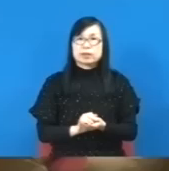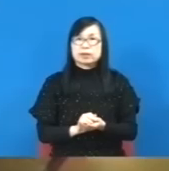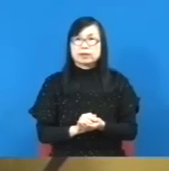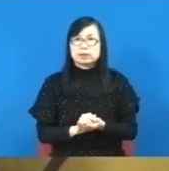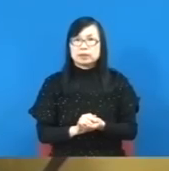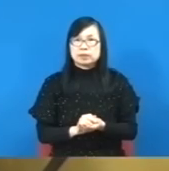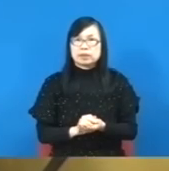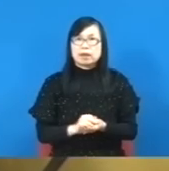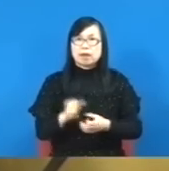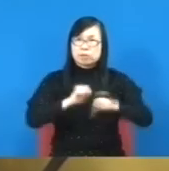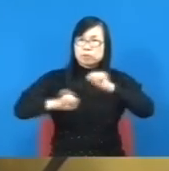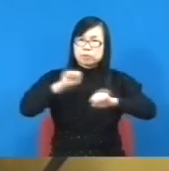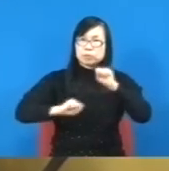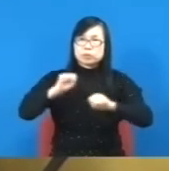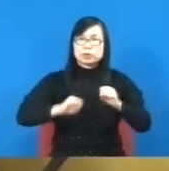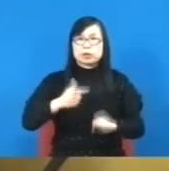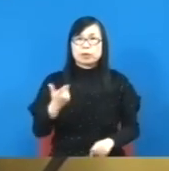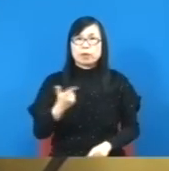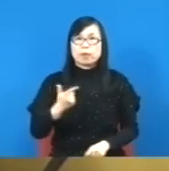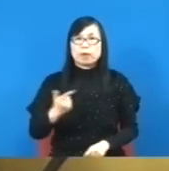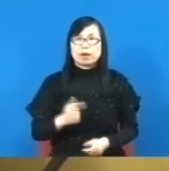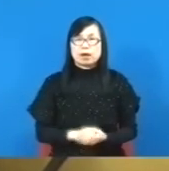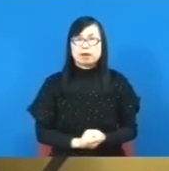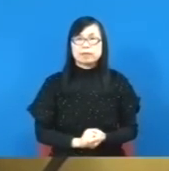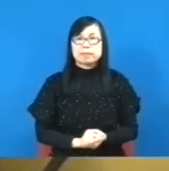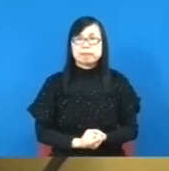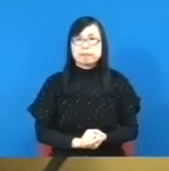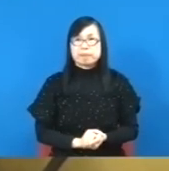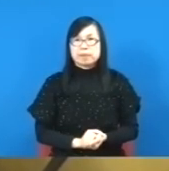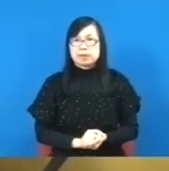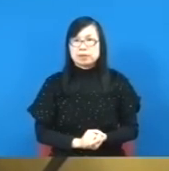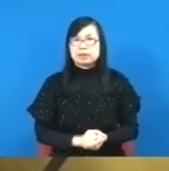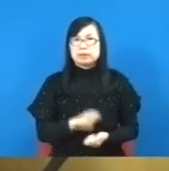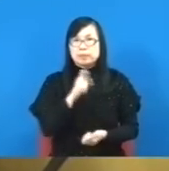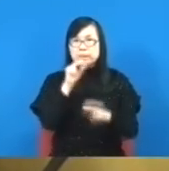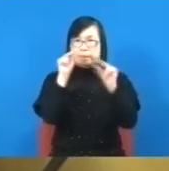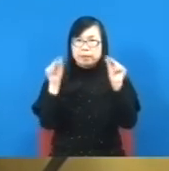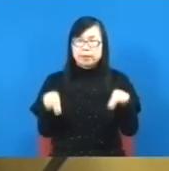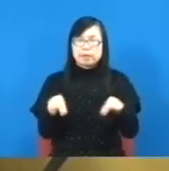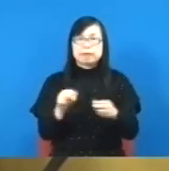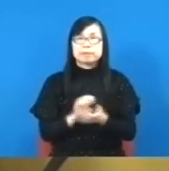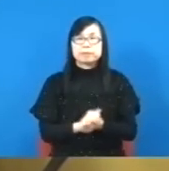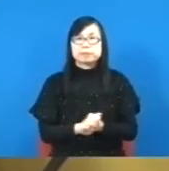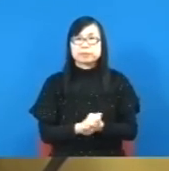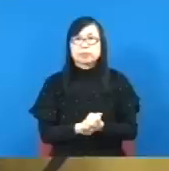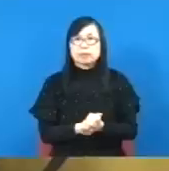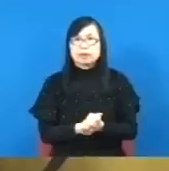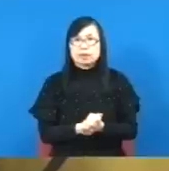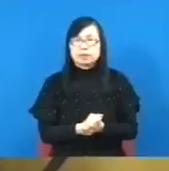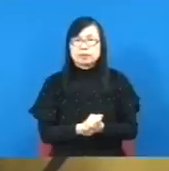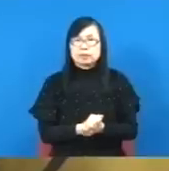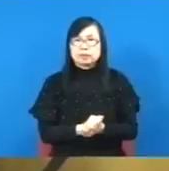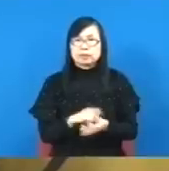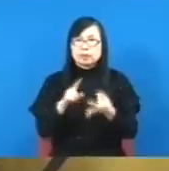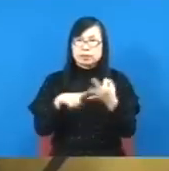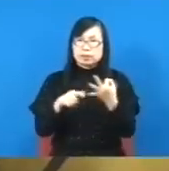即係多動作啦，人哋話佢 殺幾次咁啊， 手腳啊， 唔講要 有幾個問題啊。李克強咧，就如果你講佢